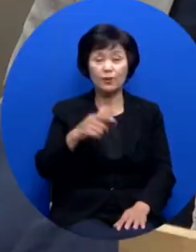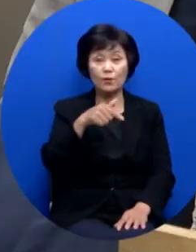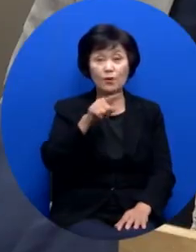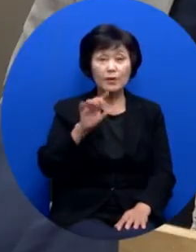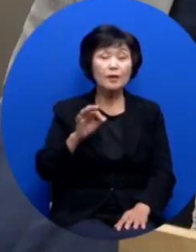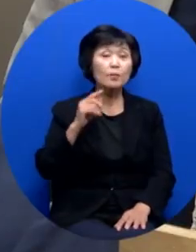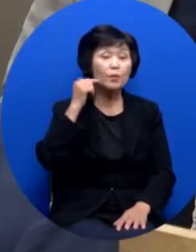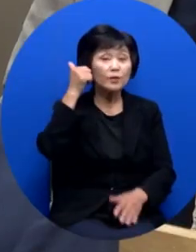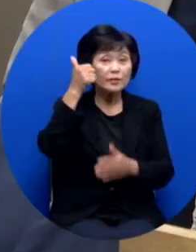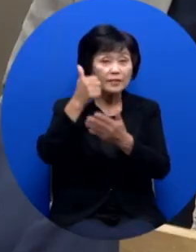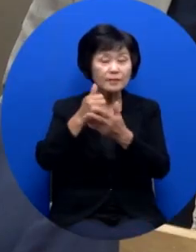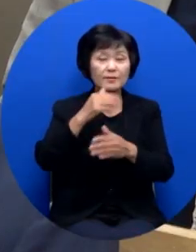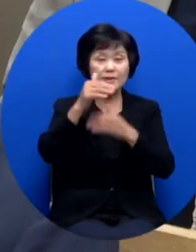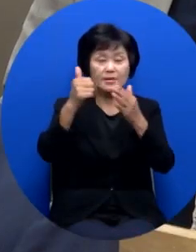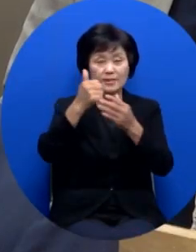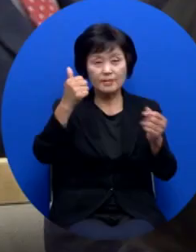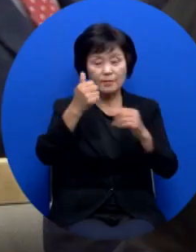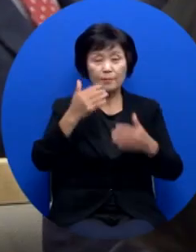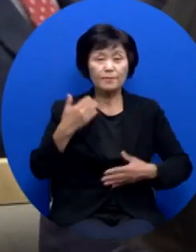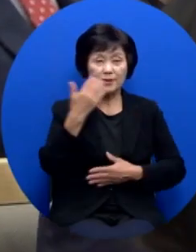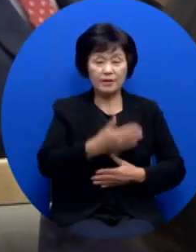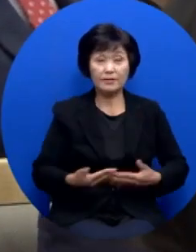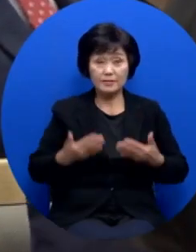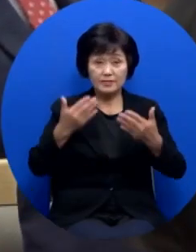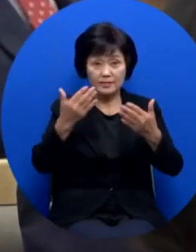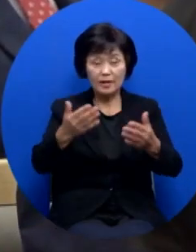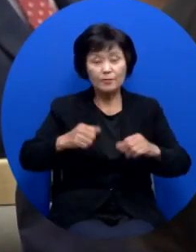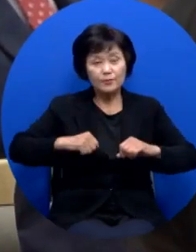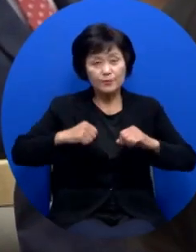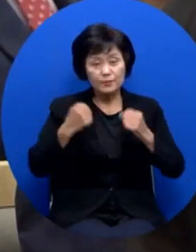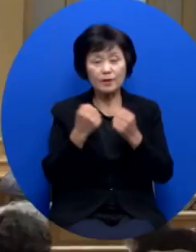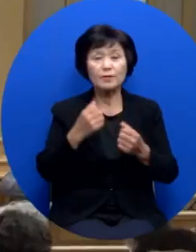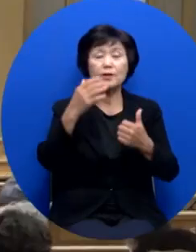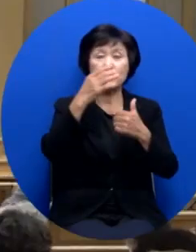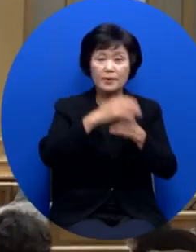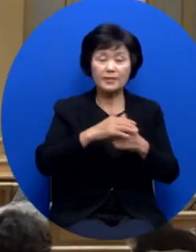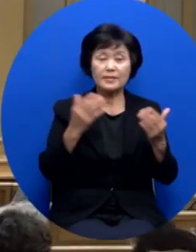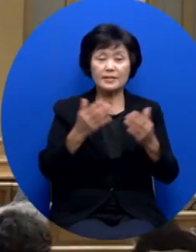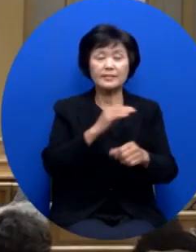하나님께 헌신과 순종함으로 맡겨진 사명을 잘 감당하길 바란다고 권면했습니다.